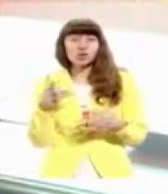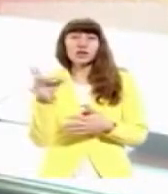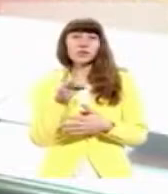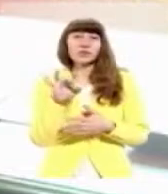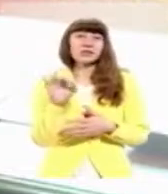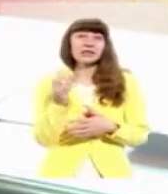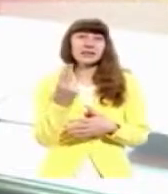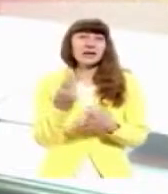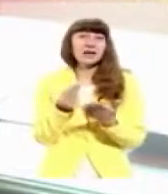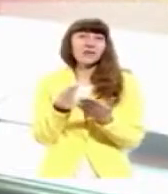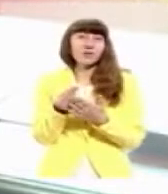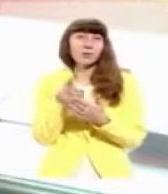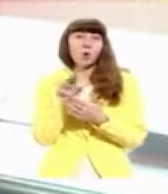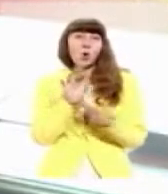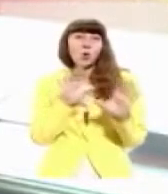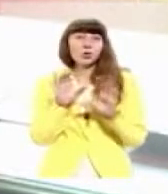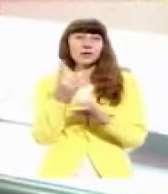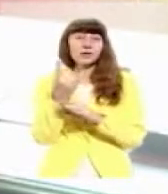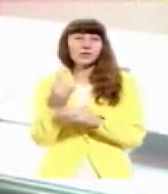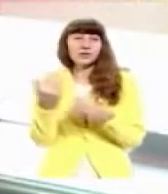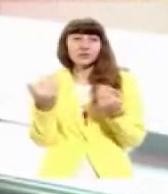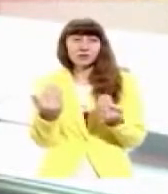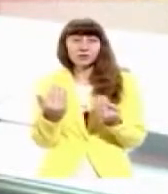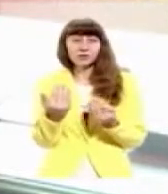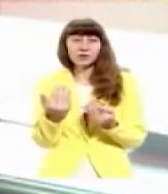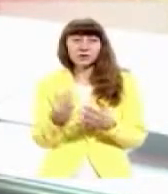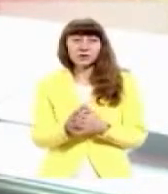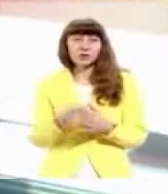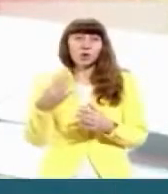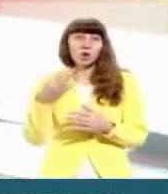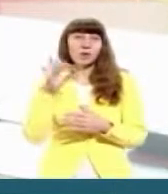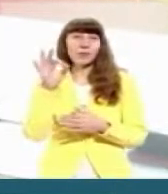выплаты по уходу за ребенком. Сегодня он составляет